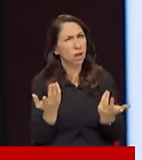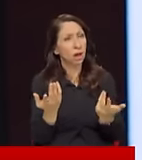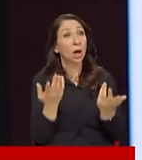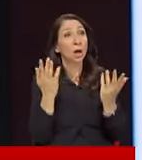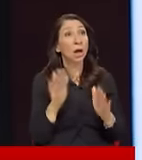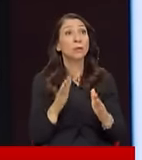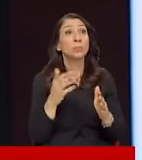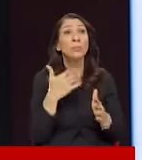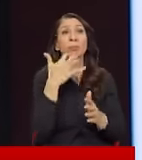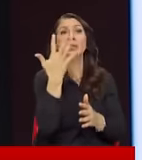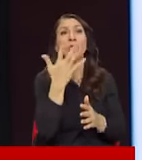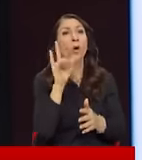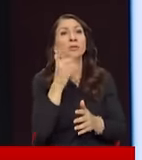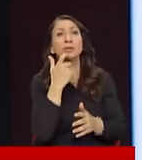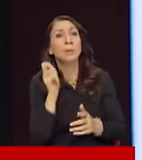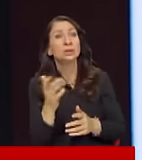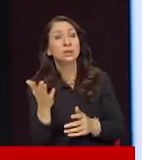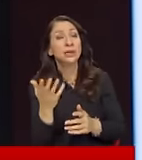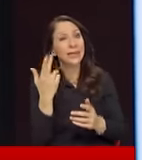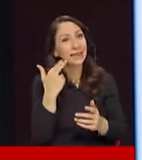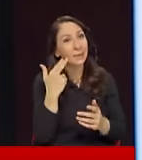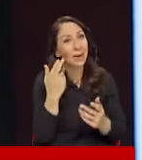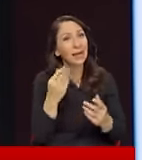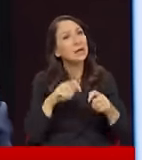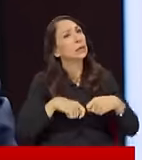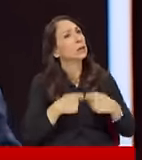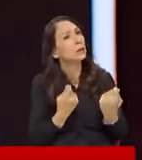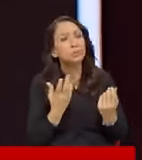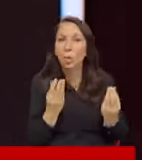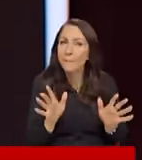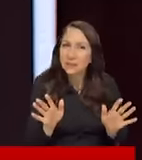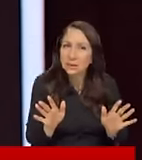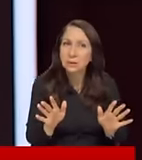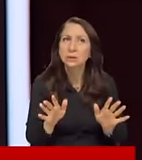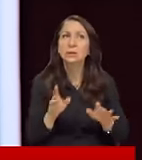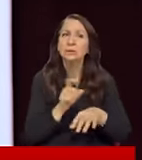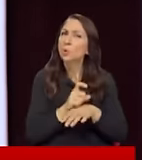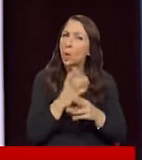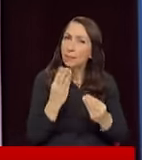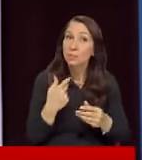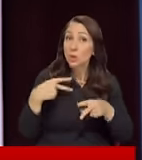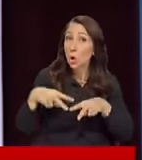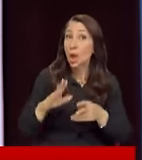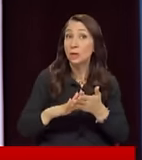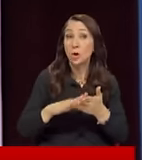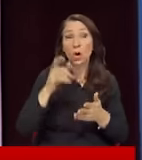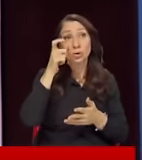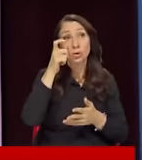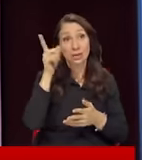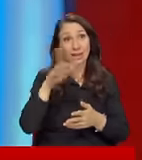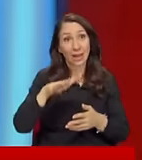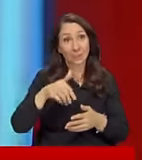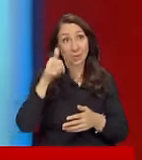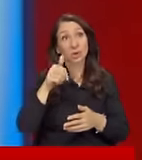Kaldı ki 5 yıl yapmışsınız. 15 yıl yapmışsınız. Nezaketle kırılabilirsiniz. Dökülebilirsiniz. Biz size yol arkadaşlığı Özgür Özel, Cumhuriyet Halk Partisi